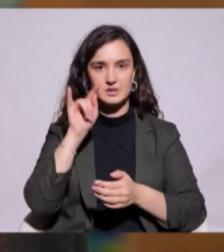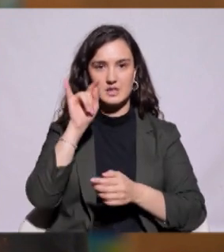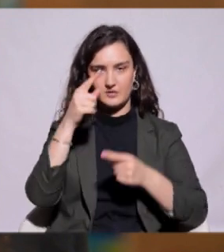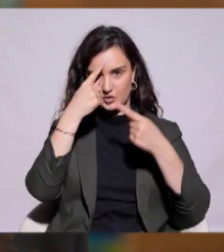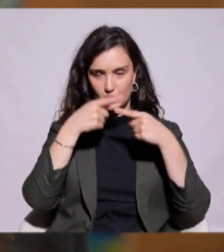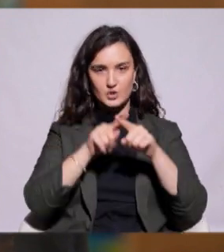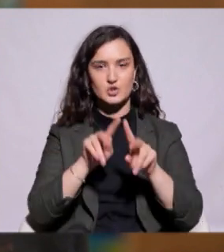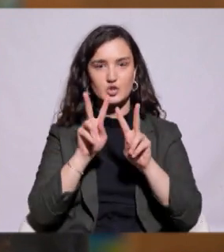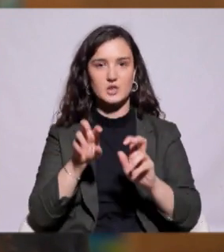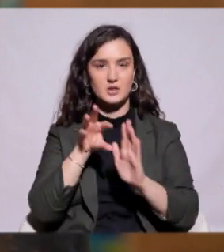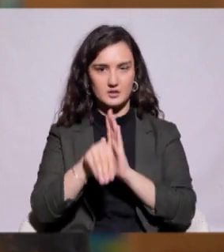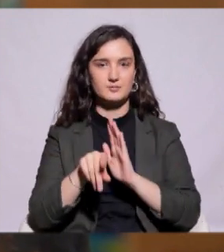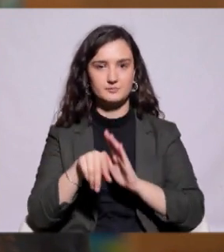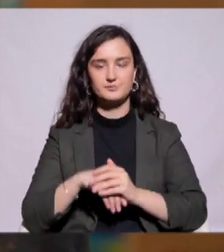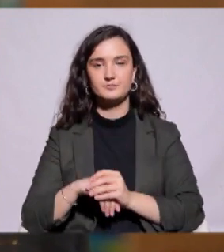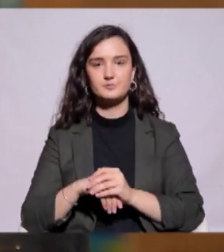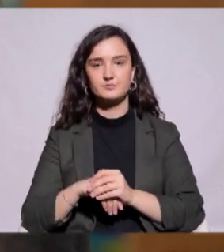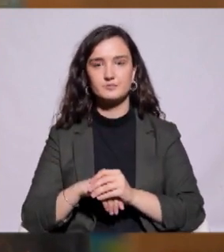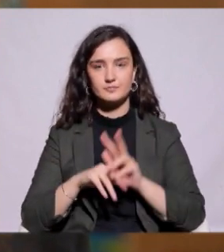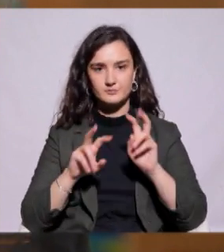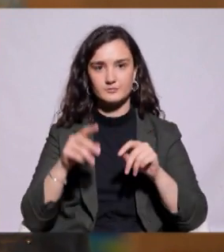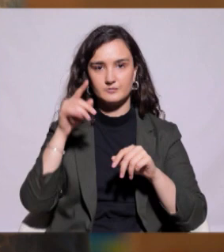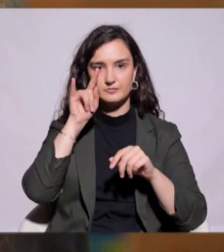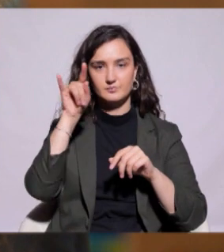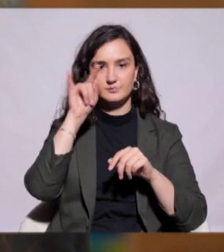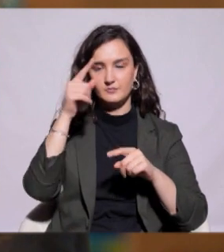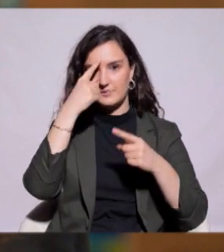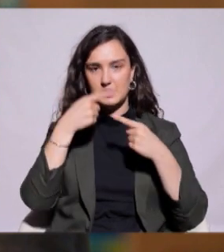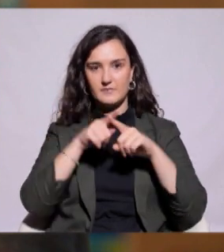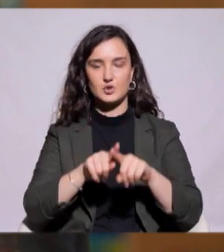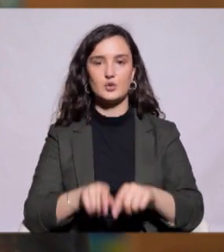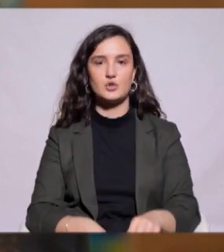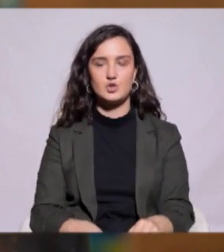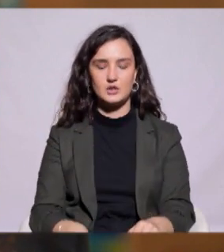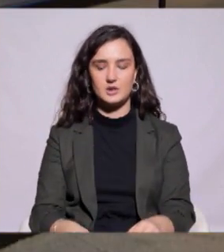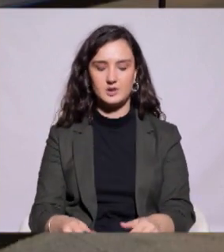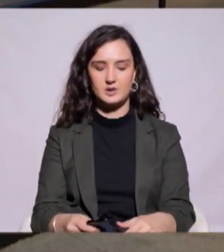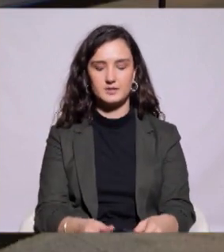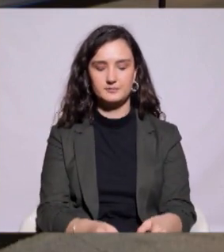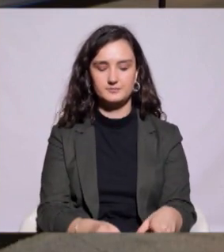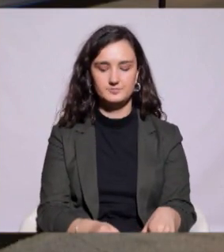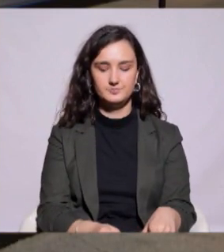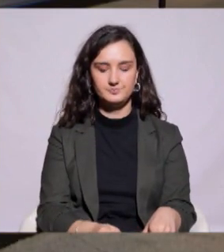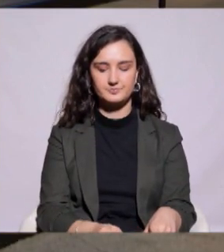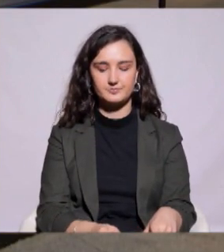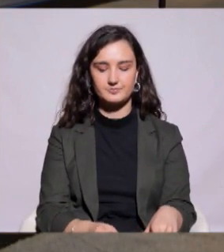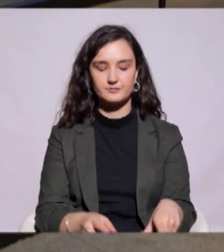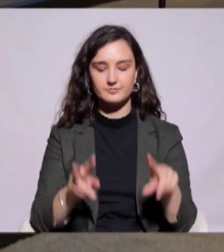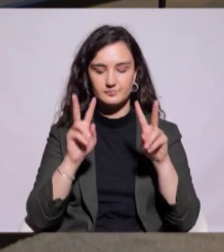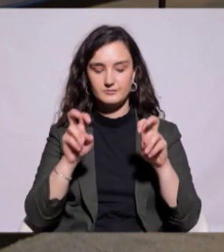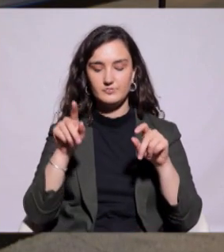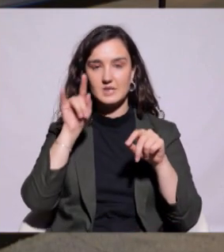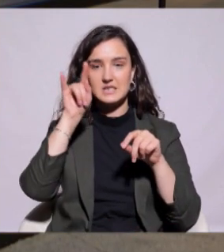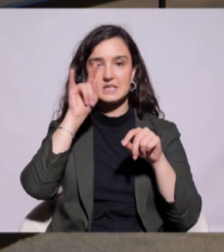engineering, საავიაციო ინჟინერია. Aeronautical engineering, საავიაციო ინჟინერია.